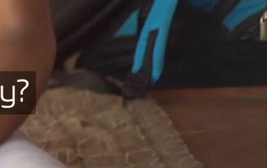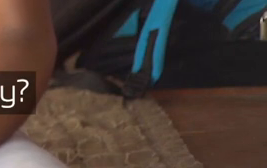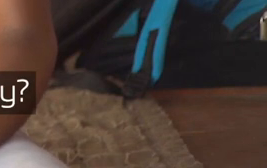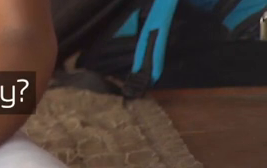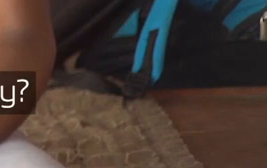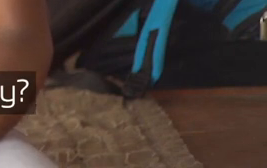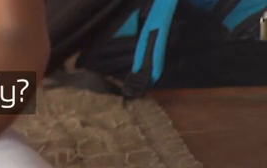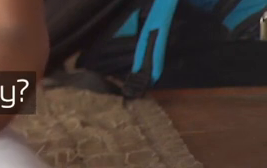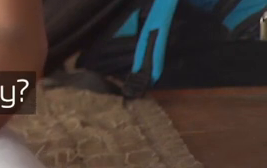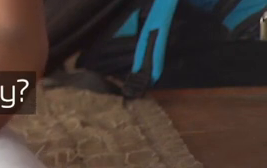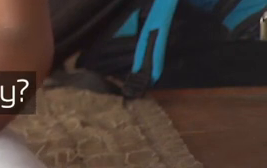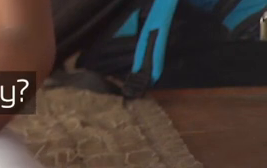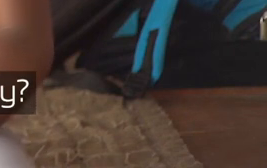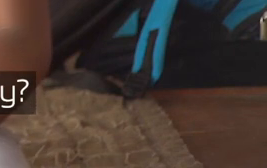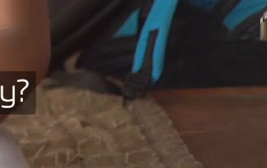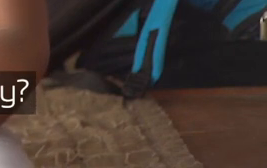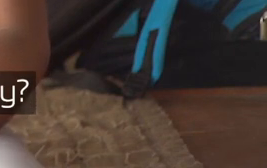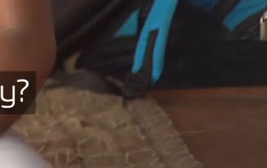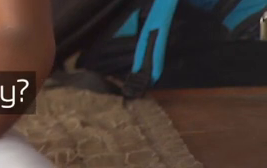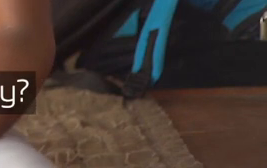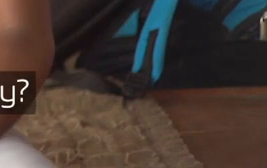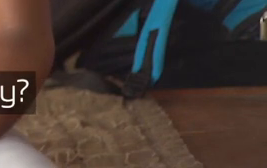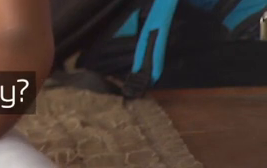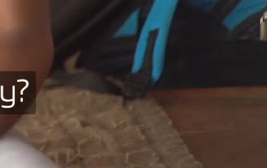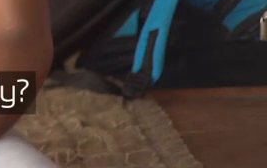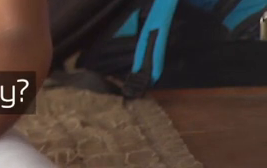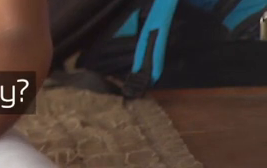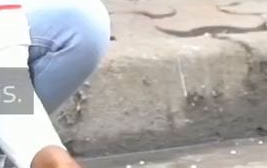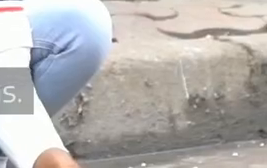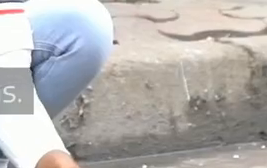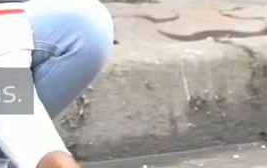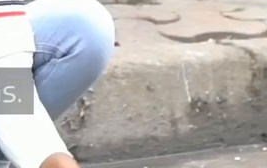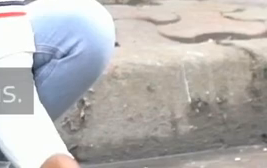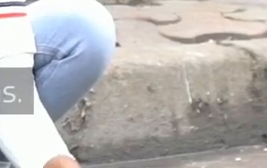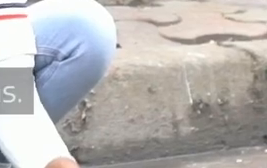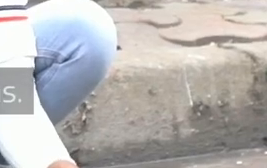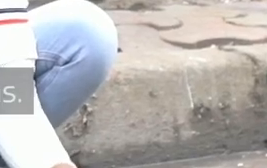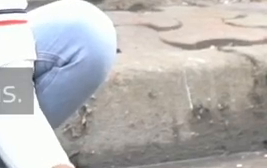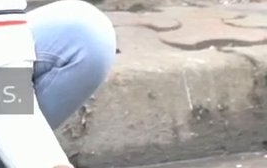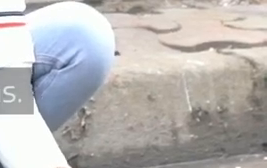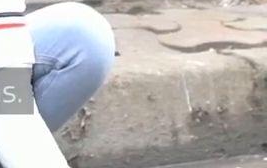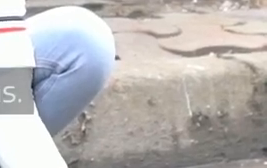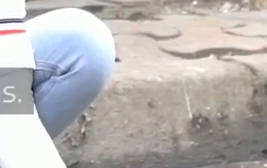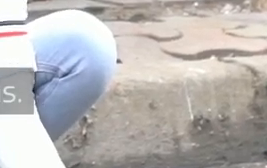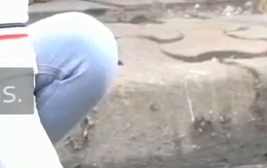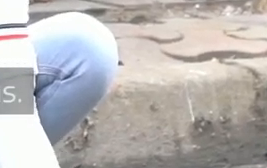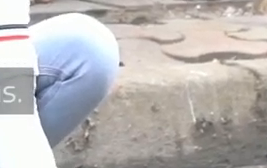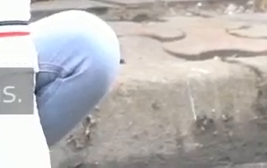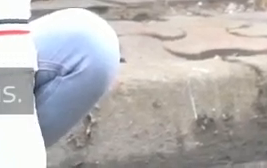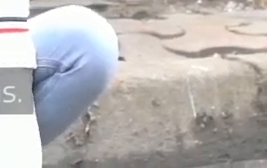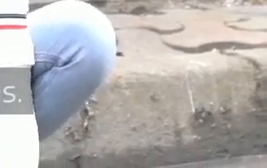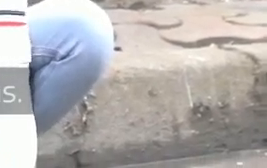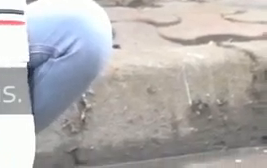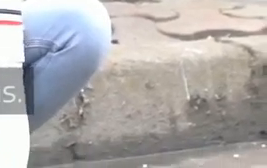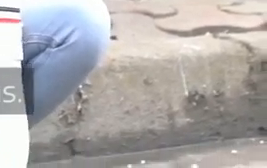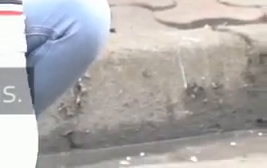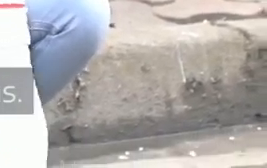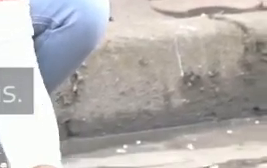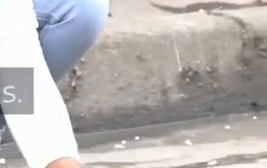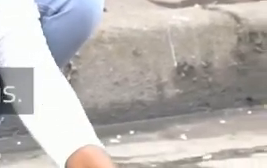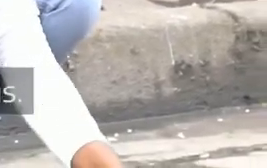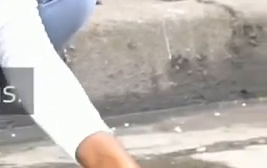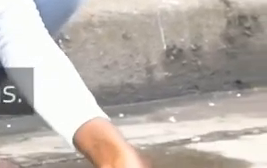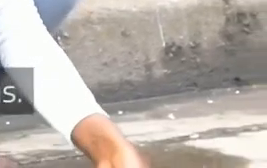शिकू शकतात तर आपण का नाही शिकू शकत माझी तर इच्छा होती त्याच्यानंतर हा पण विचार आला की माझ्या आई वडिलांनी